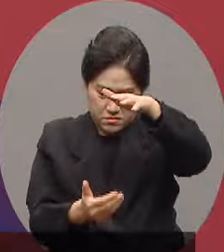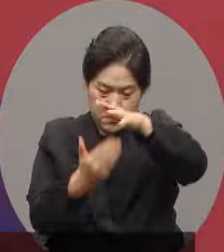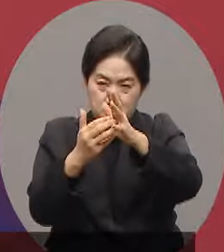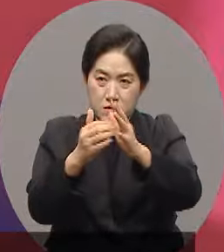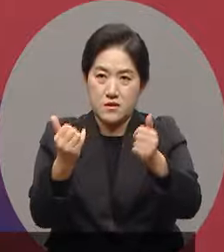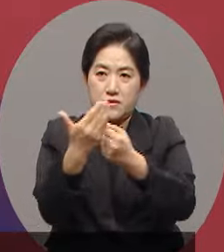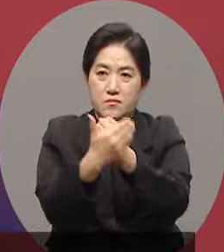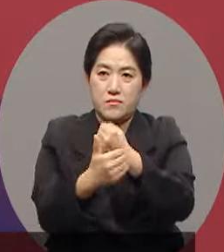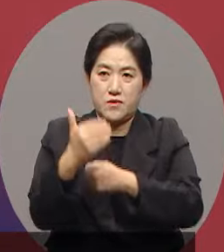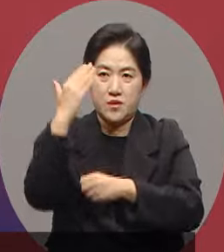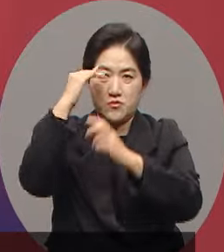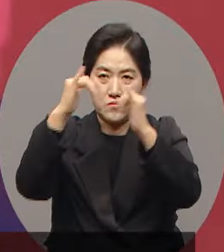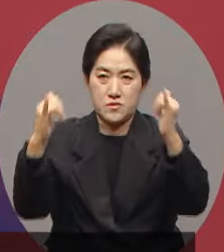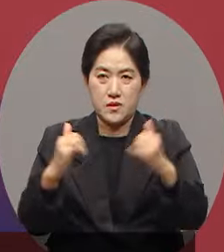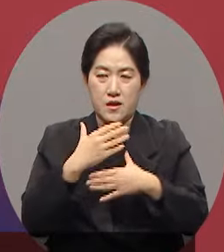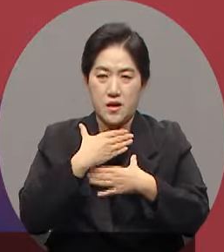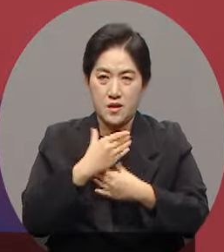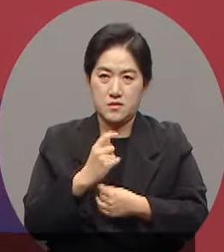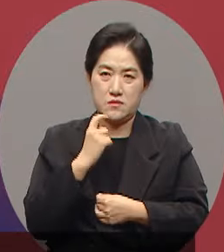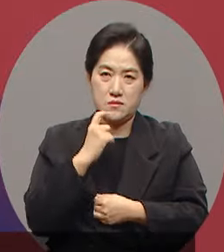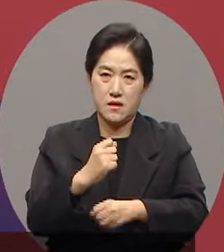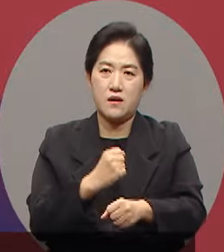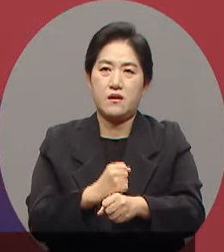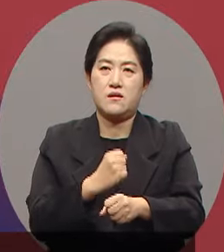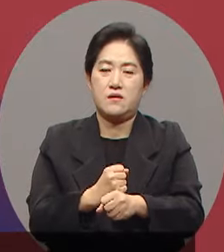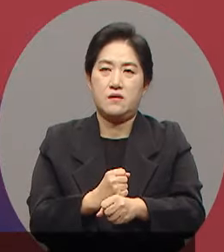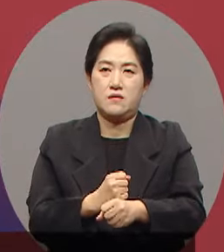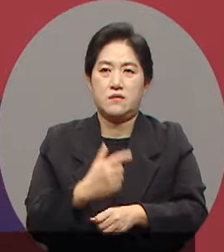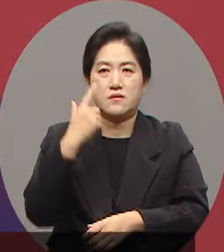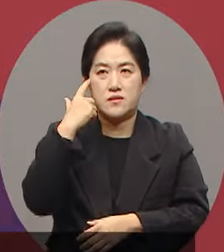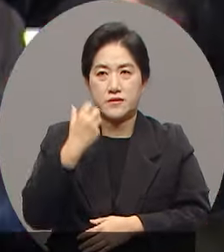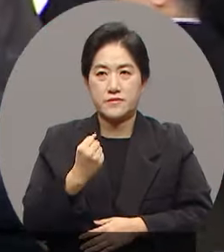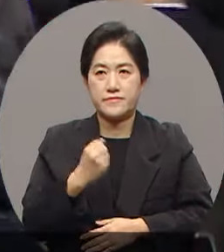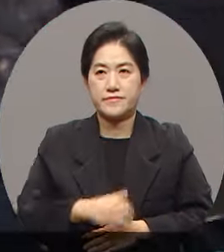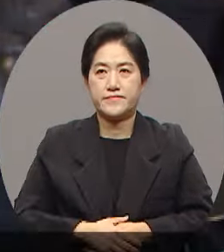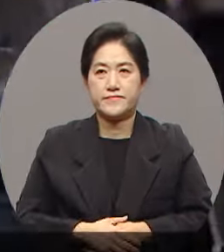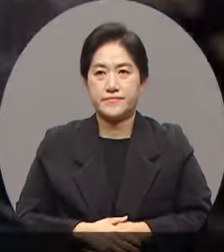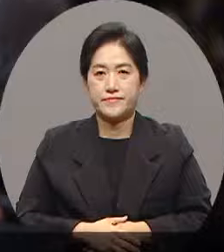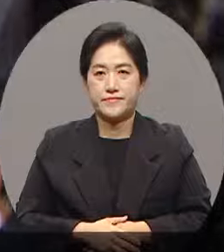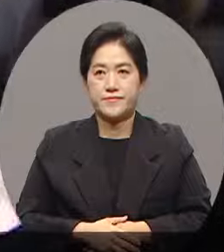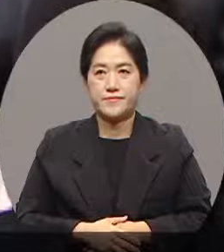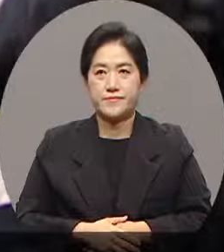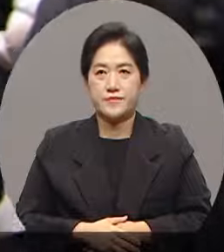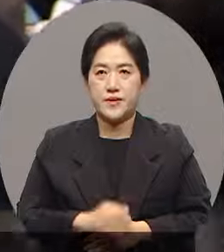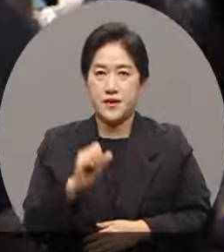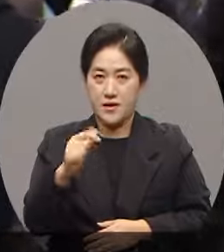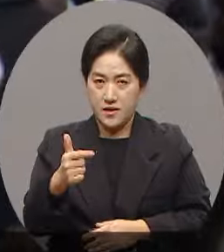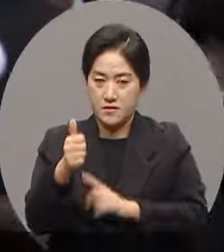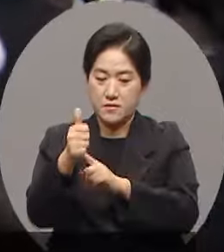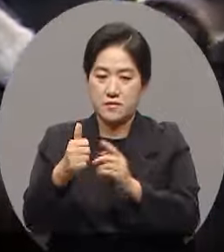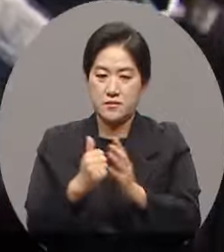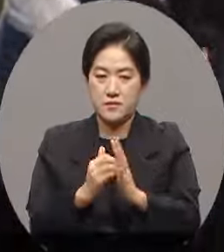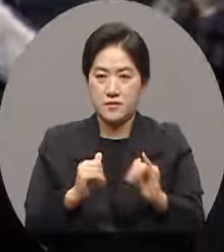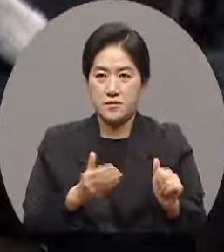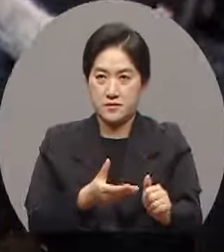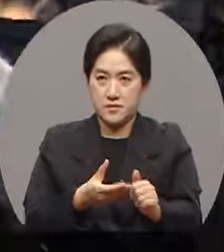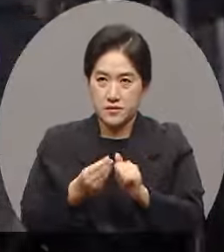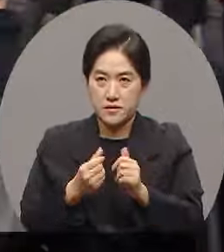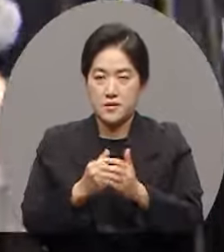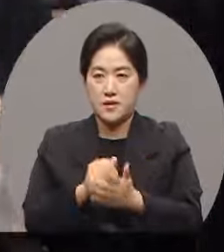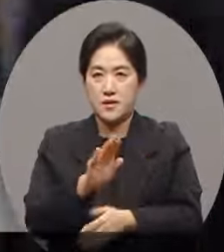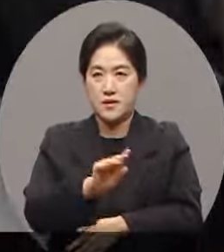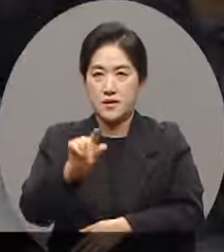사회가 안전하게 지탱된다고 생각합니다. 한 위원장은 인재 영입식과